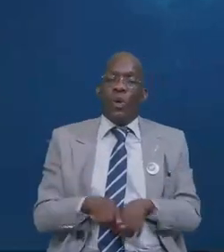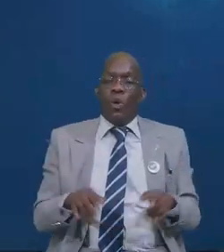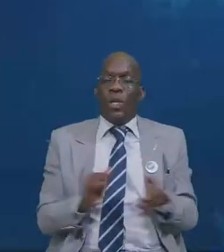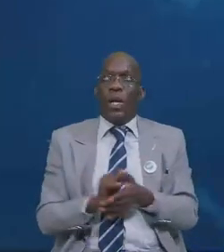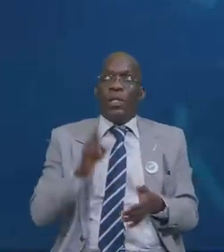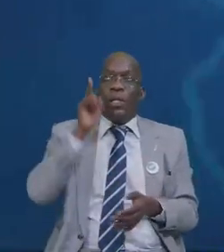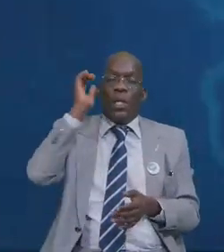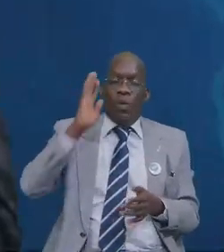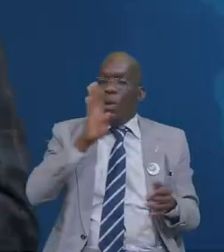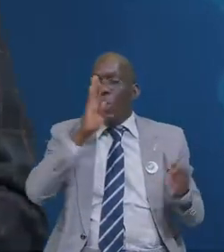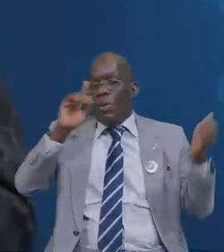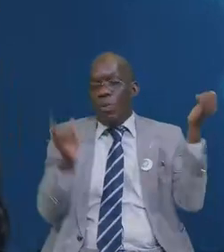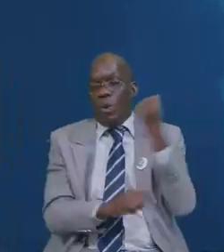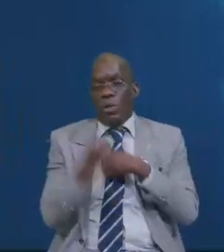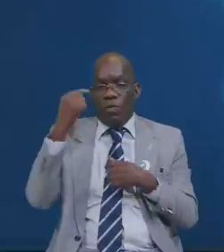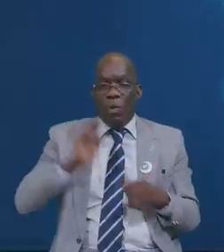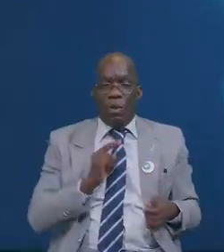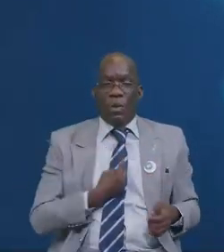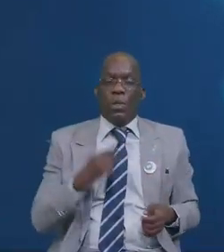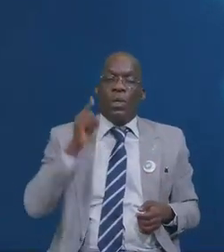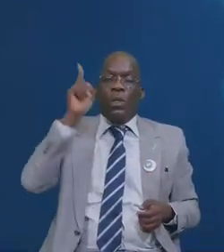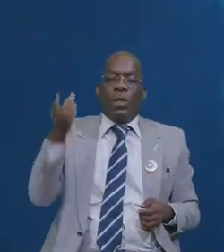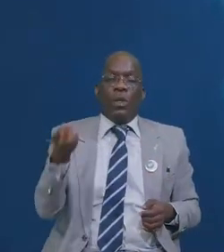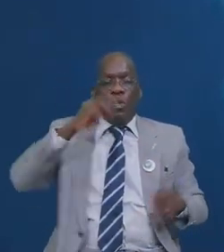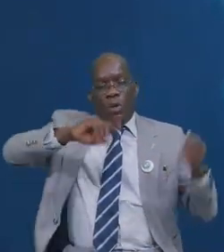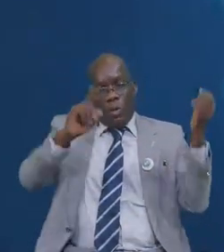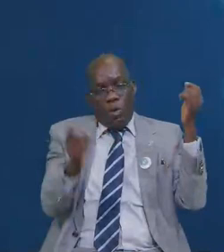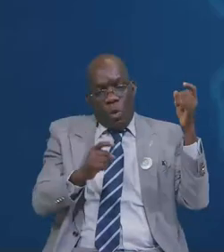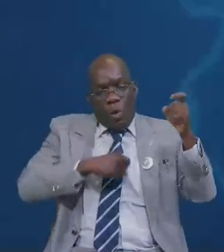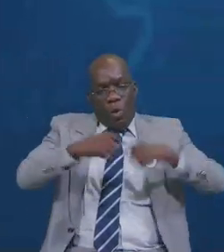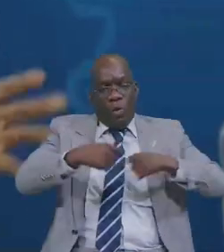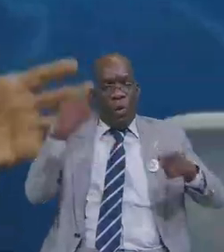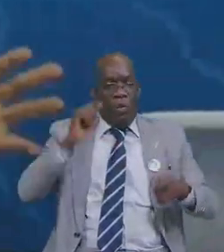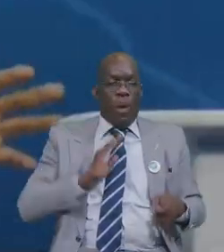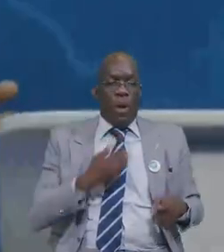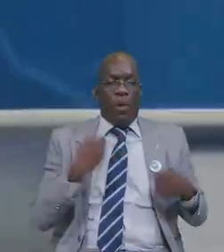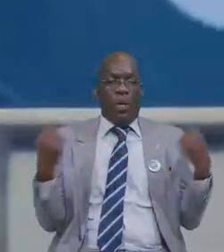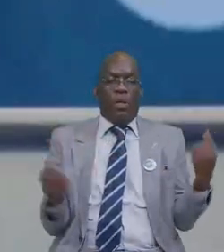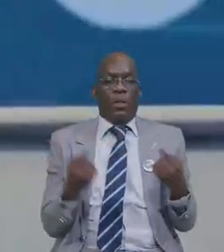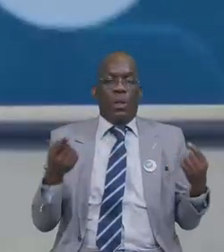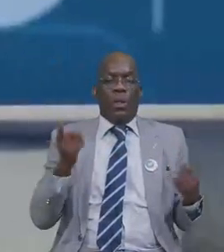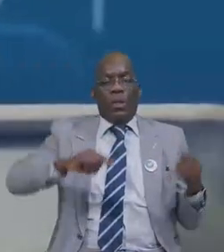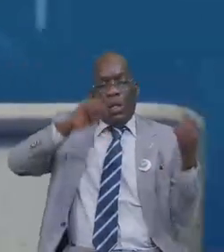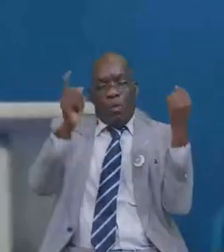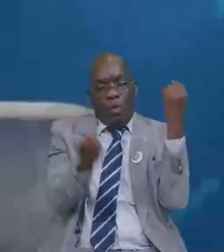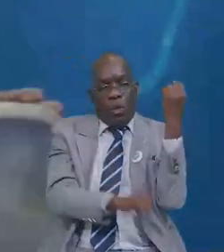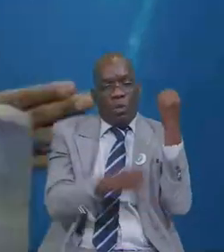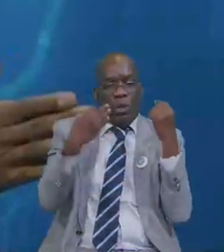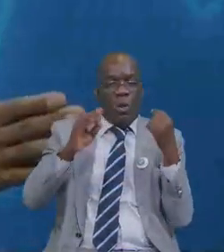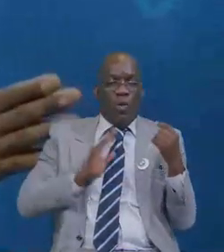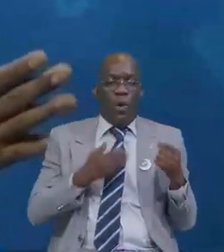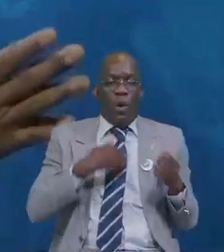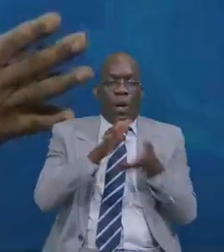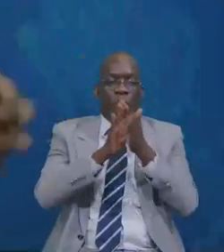afin d'être blessé pour nous, pour briser pour nos iniquités. Le châtiment qui nous donne la